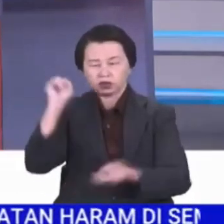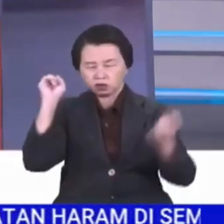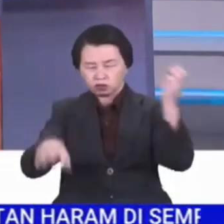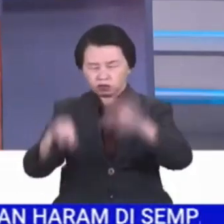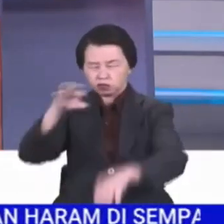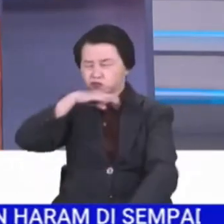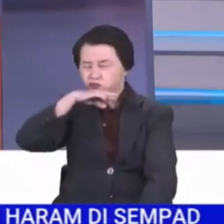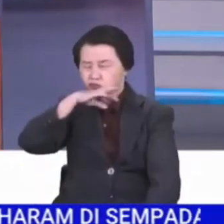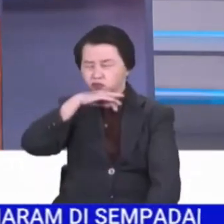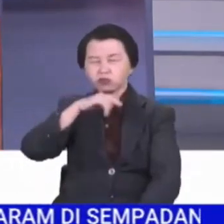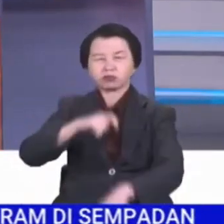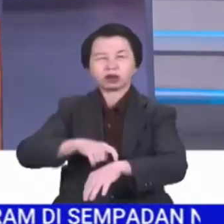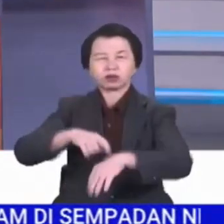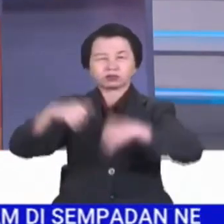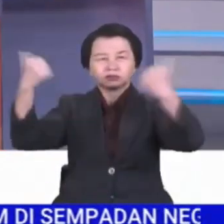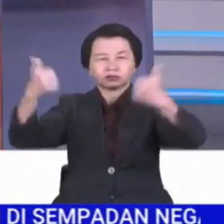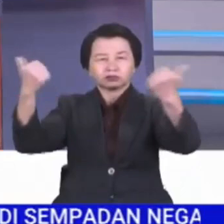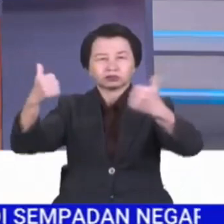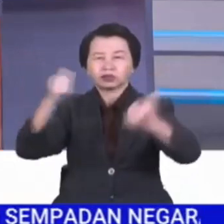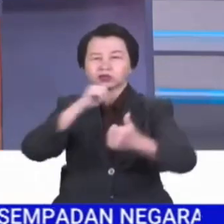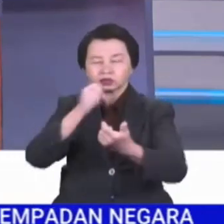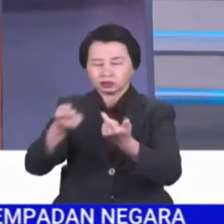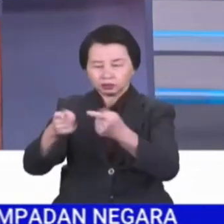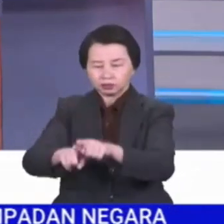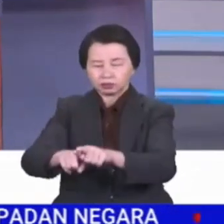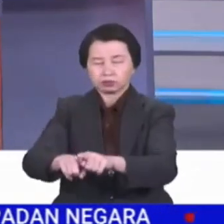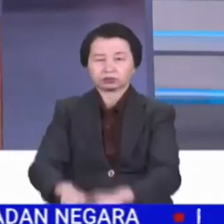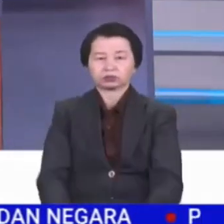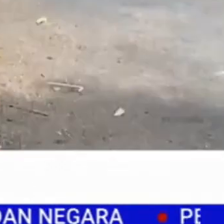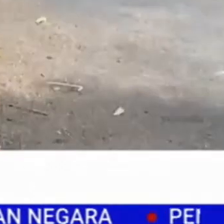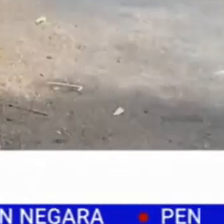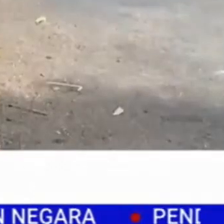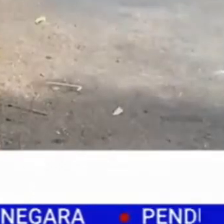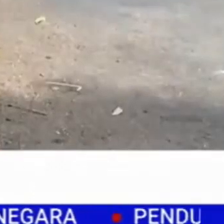limpahan sampah semasa musim perayaan tidak berlaku.